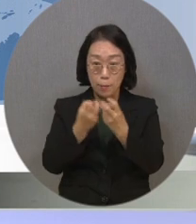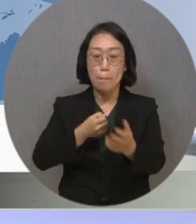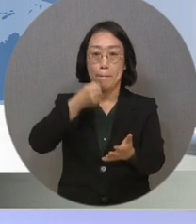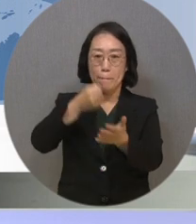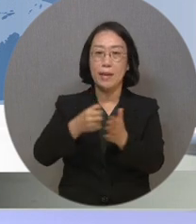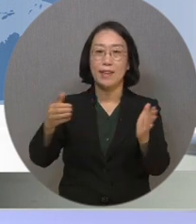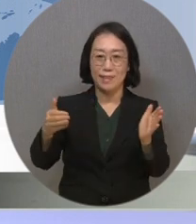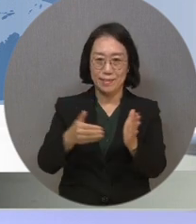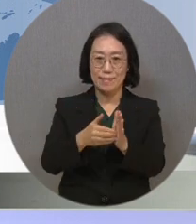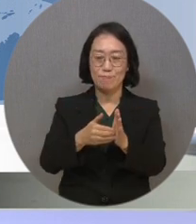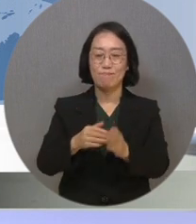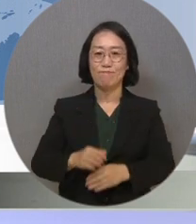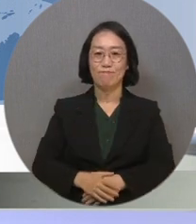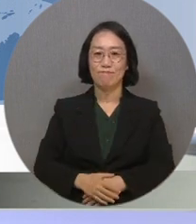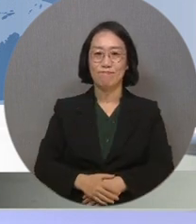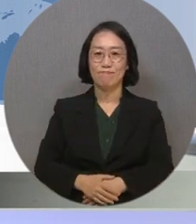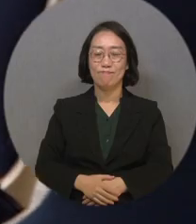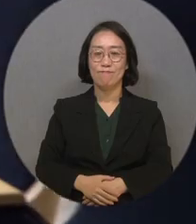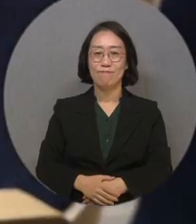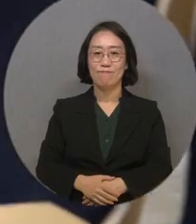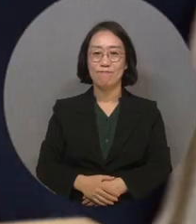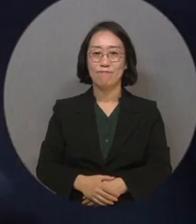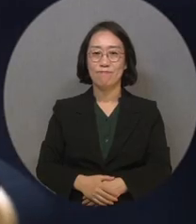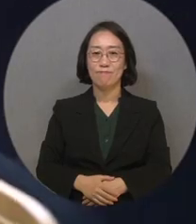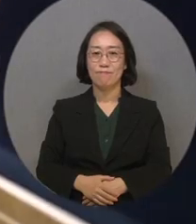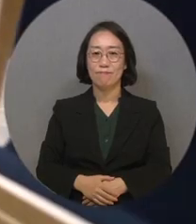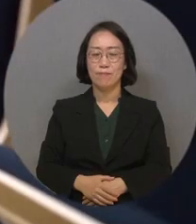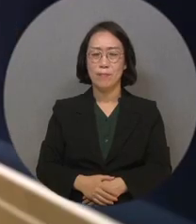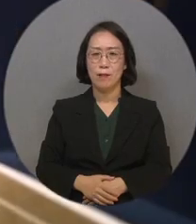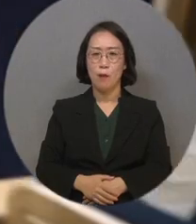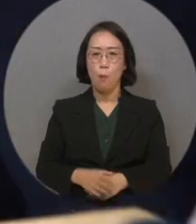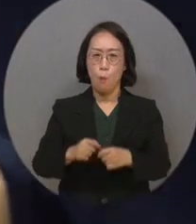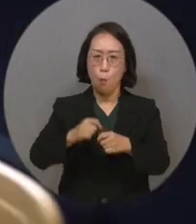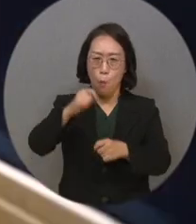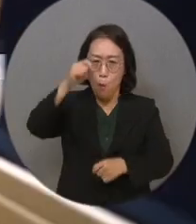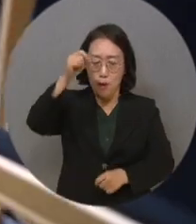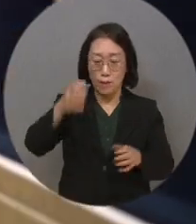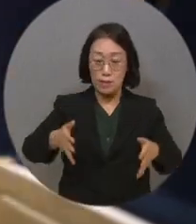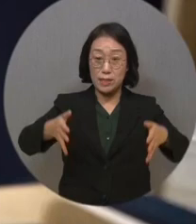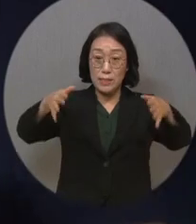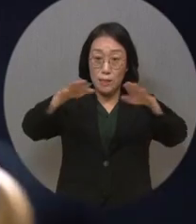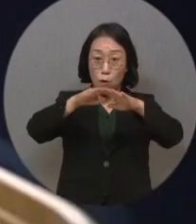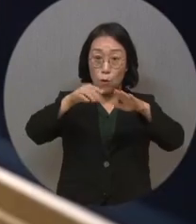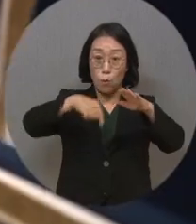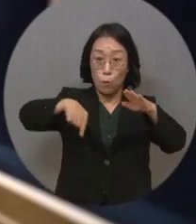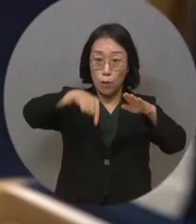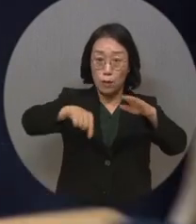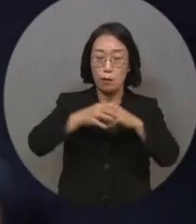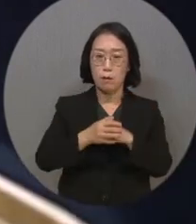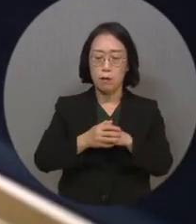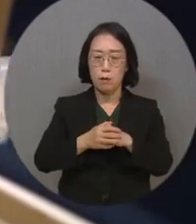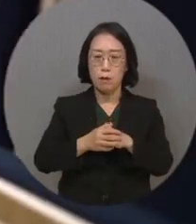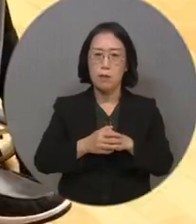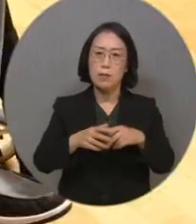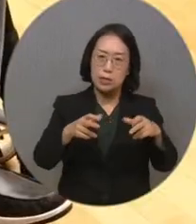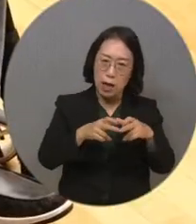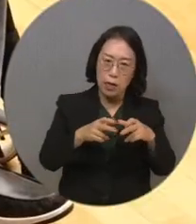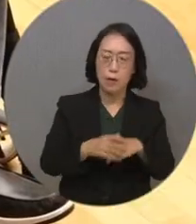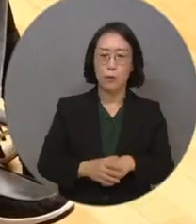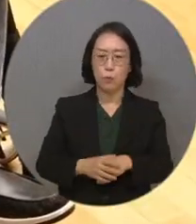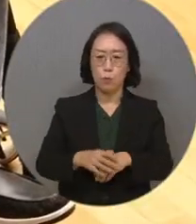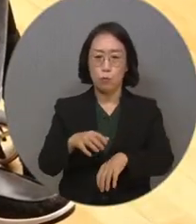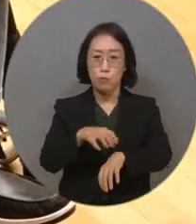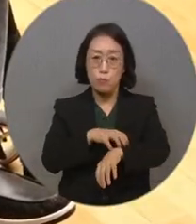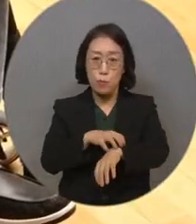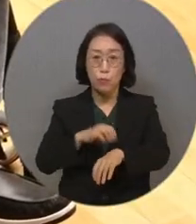기자가 취재했습니다 건립이 오래된 공공 시설은 장애인 등 사회적약자를 위한 최적